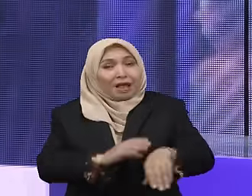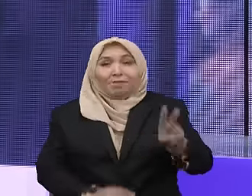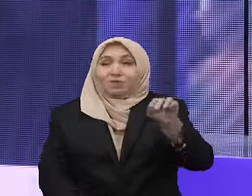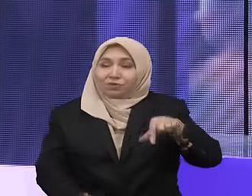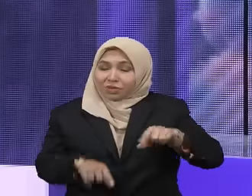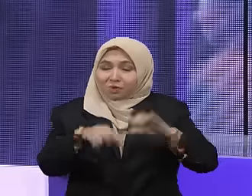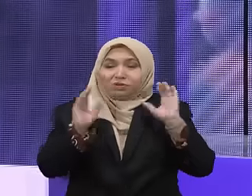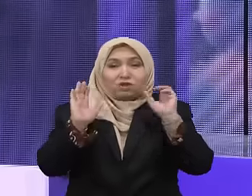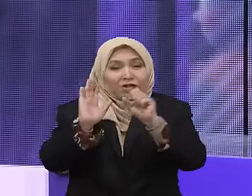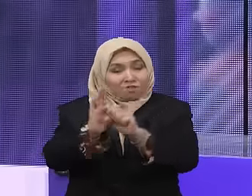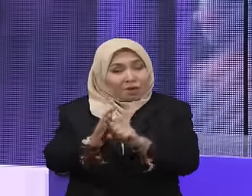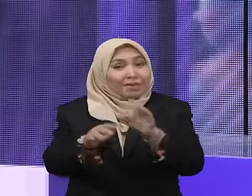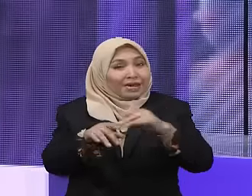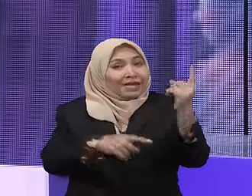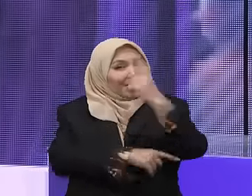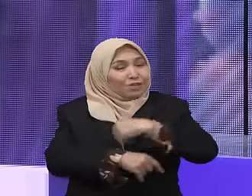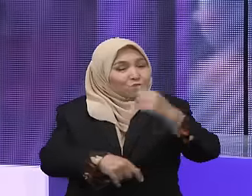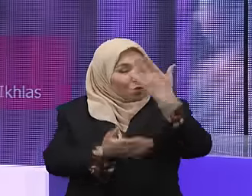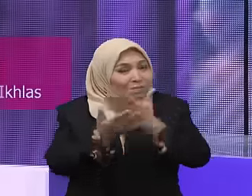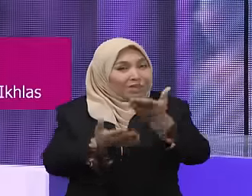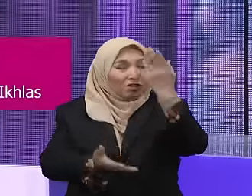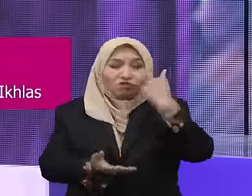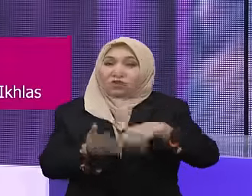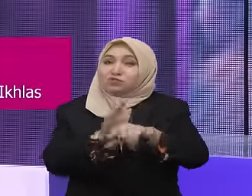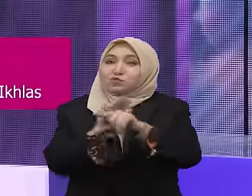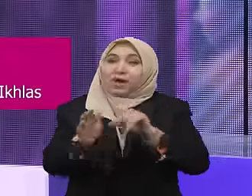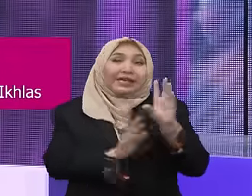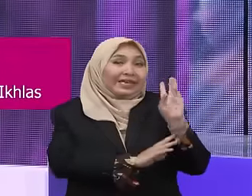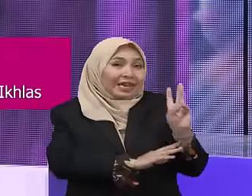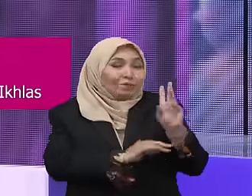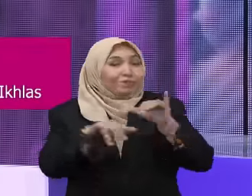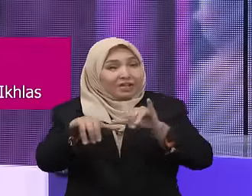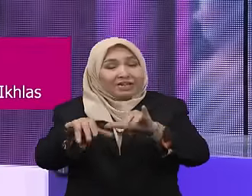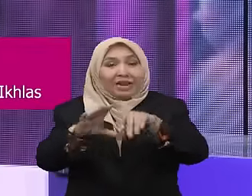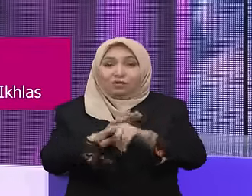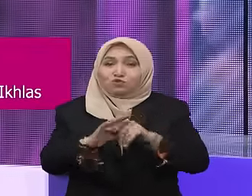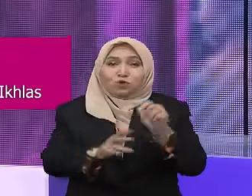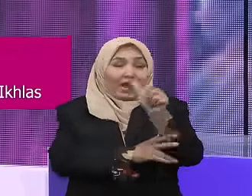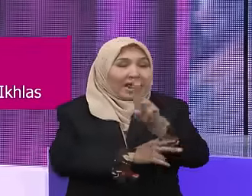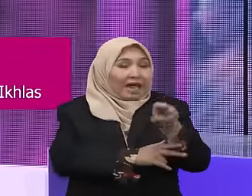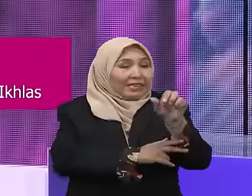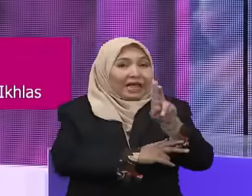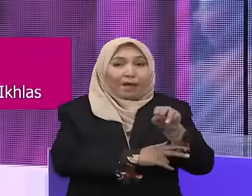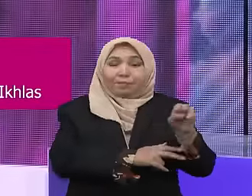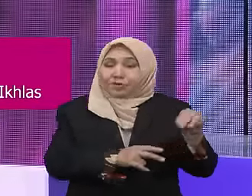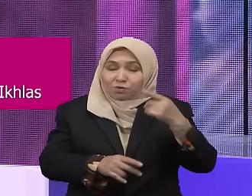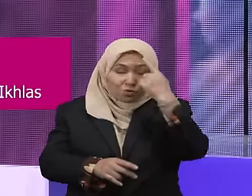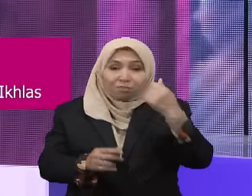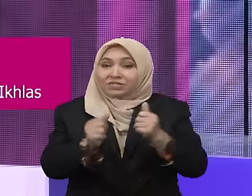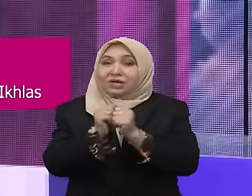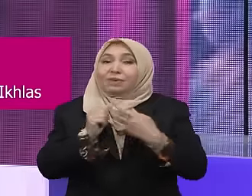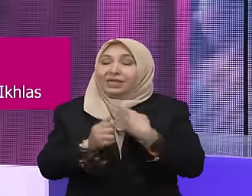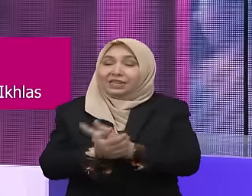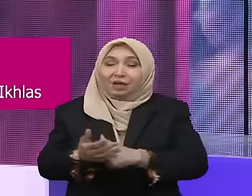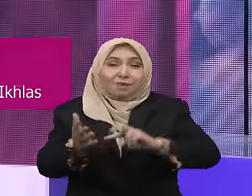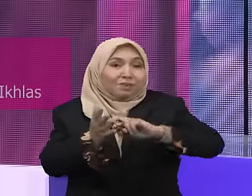Quran Salat Infak pada hari ini untuk mendalami kepada surah yang ke-6. Masih lagi dalam surah Al-An'am untuk sama-sama kita